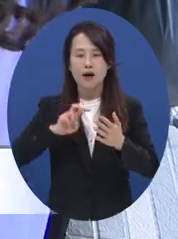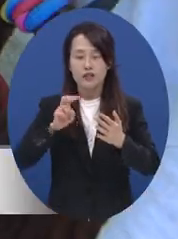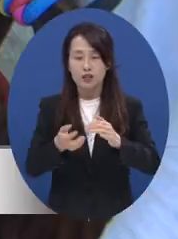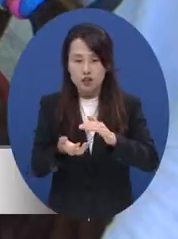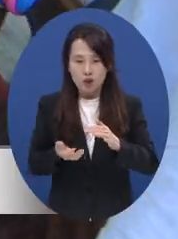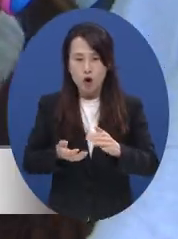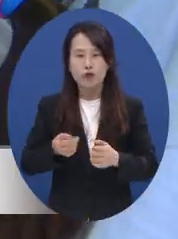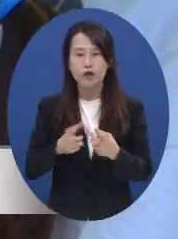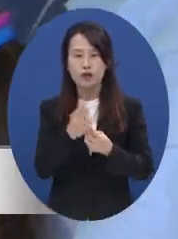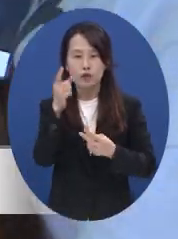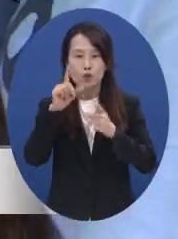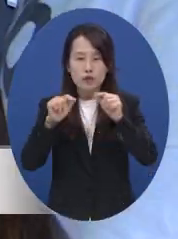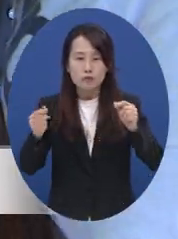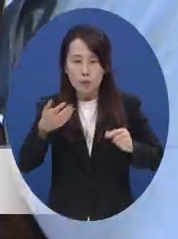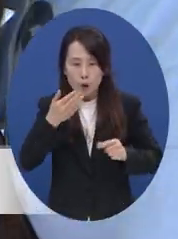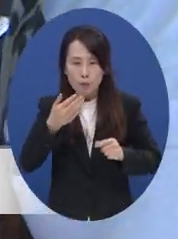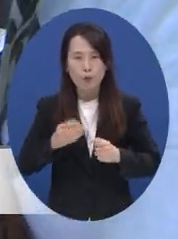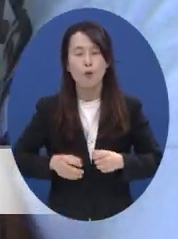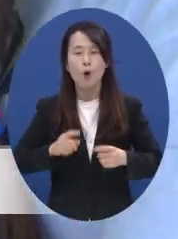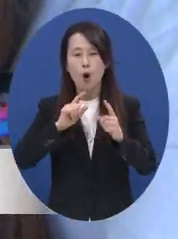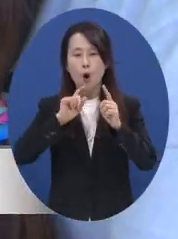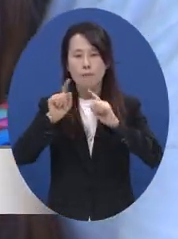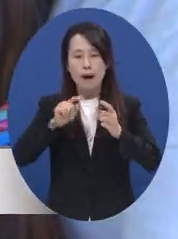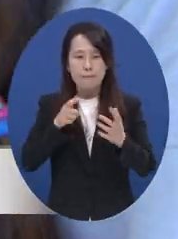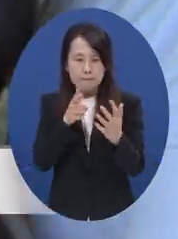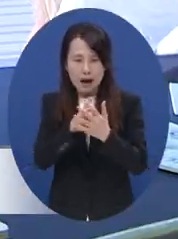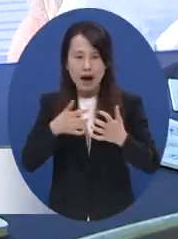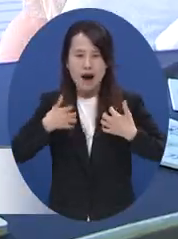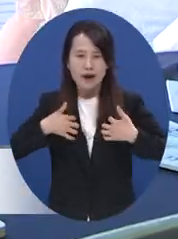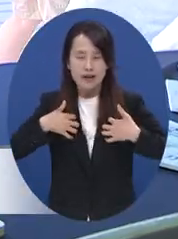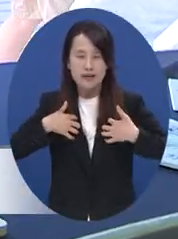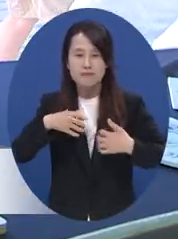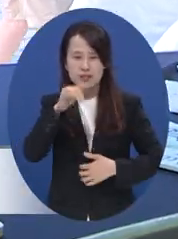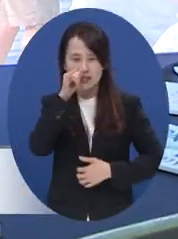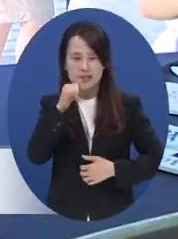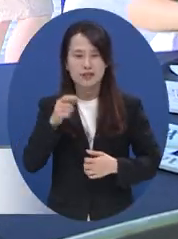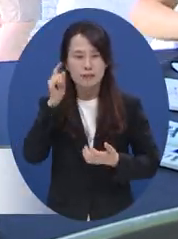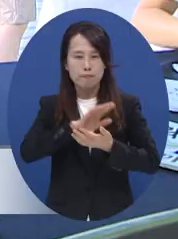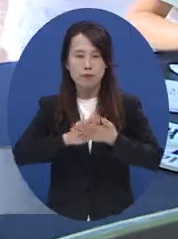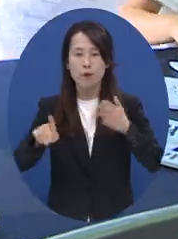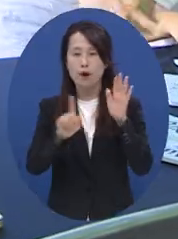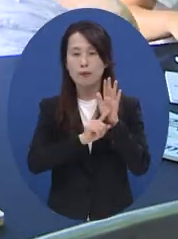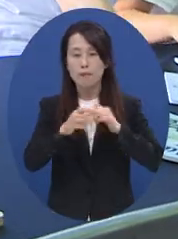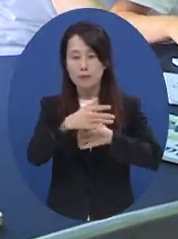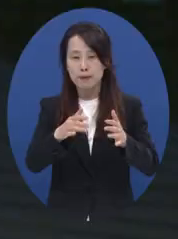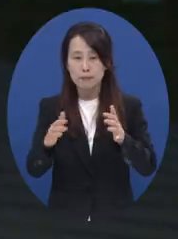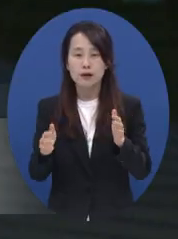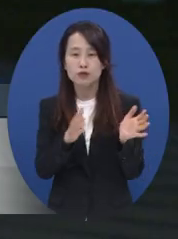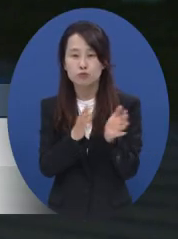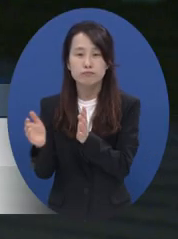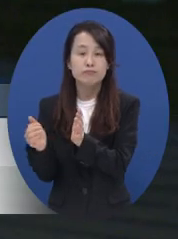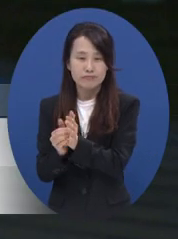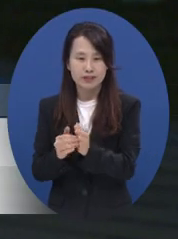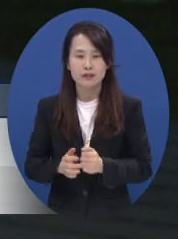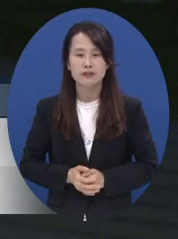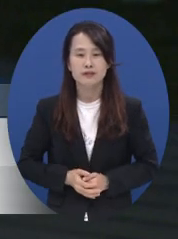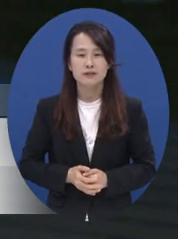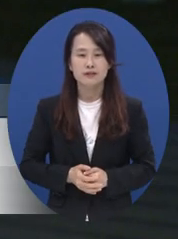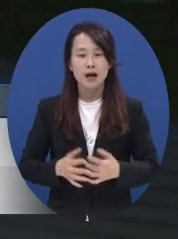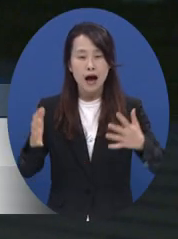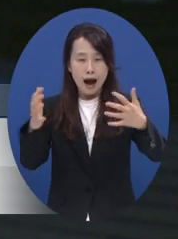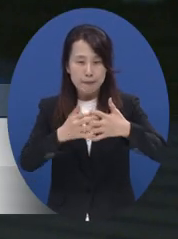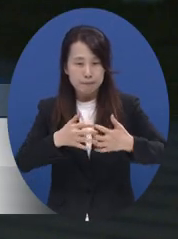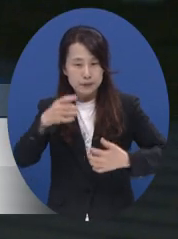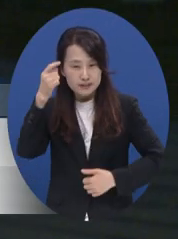맛보고 남한말, 북한말 맞추기 게임을 즐길 수 있는 평화 홍보관이 마련됐습니다. 합의의 정신을 그러니까